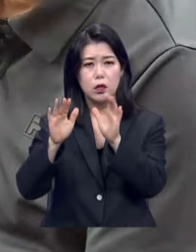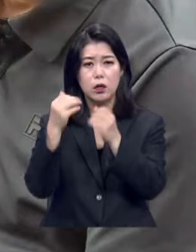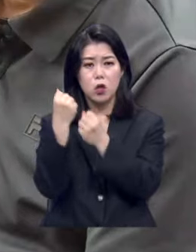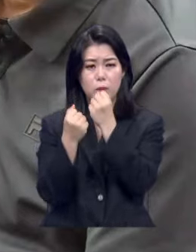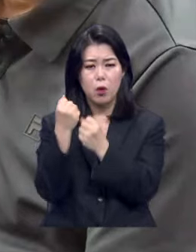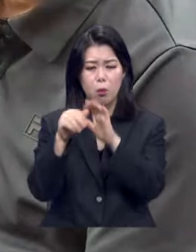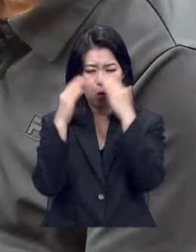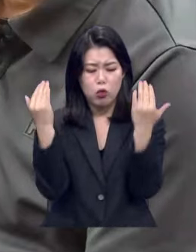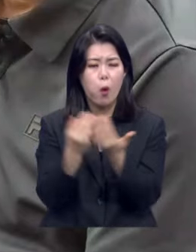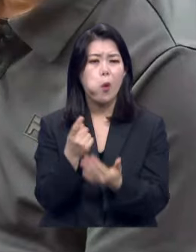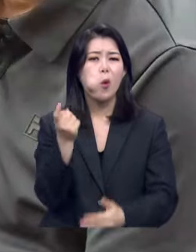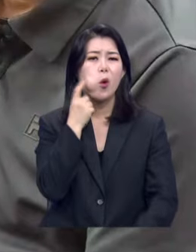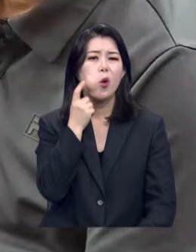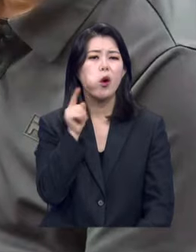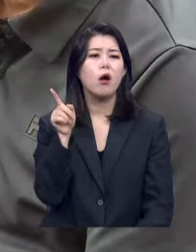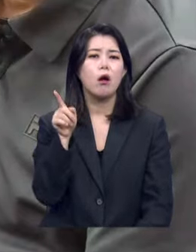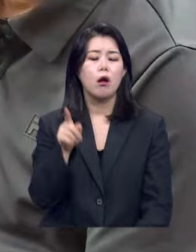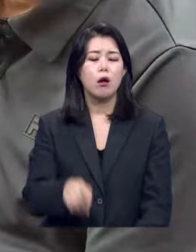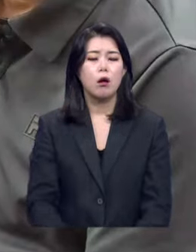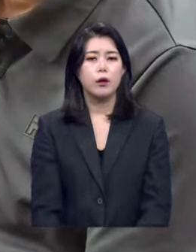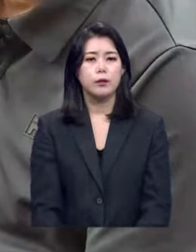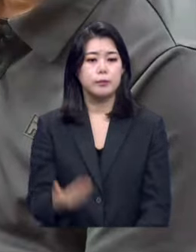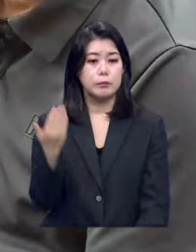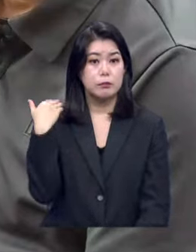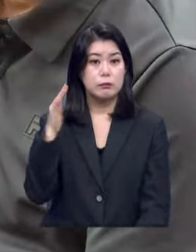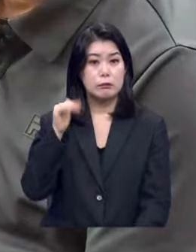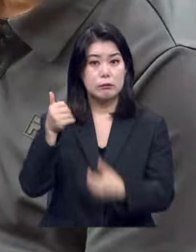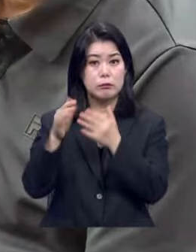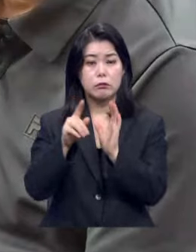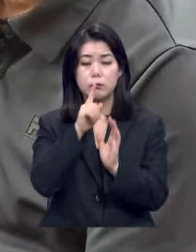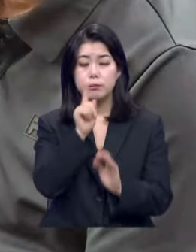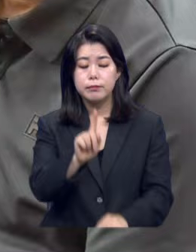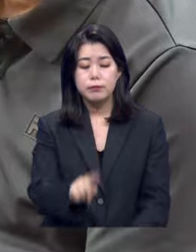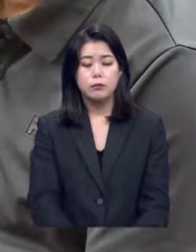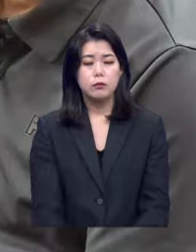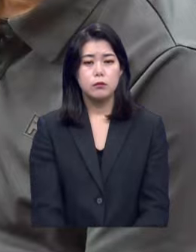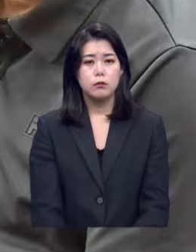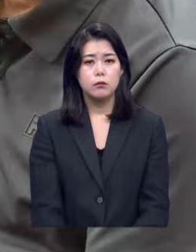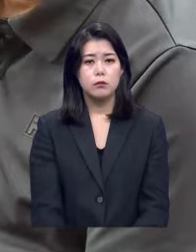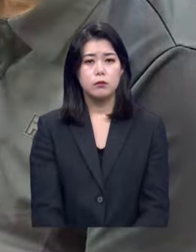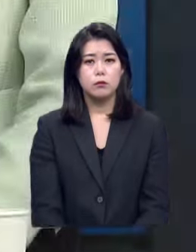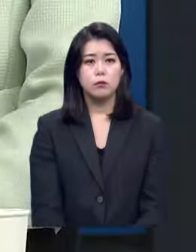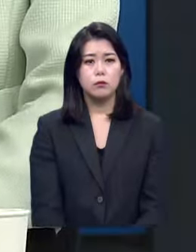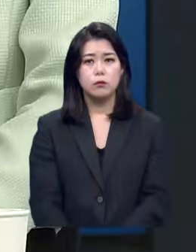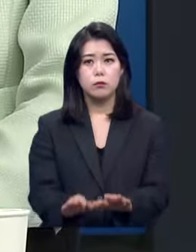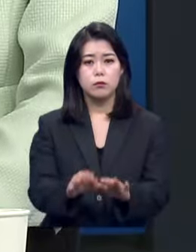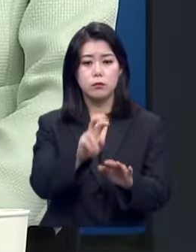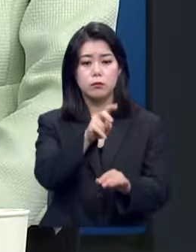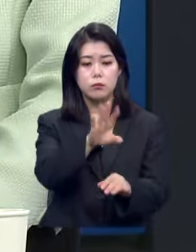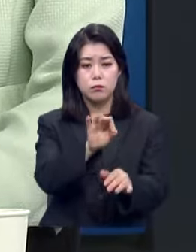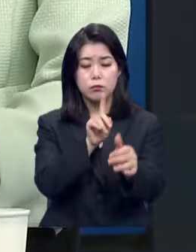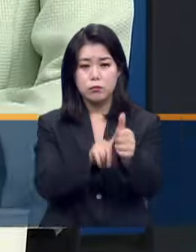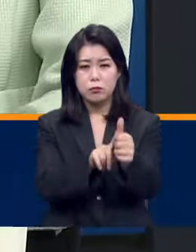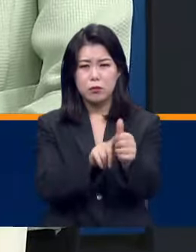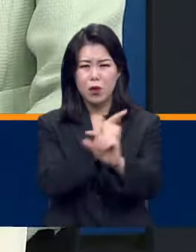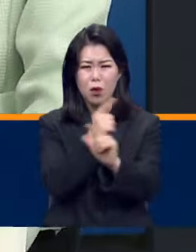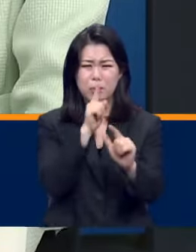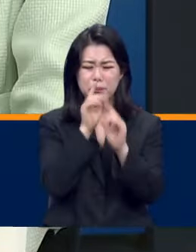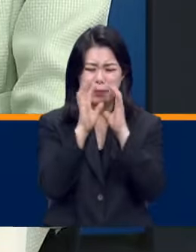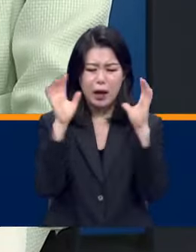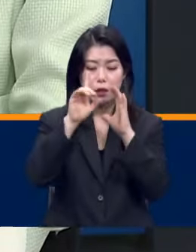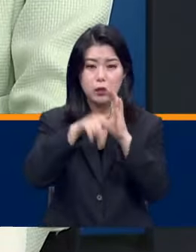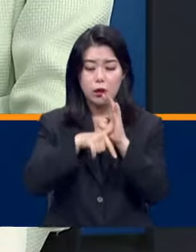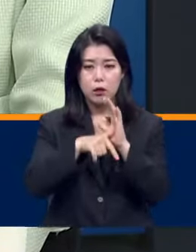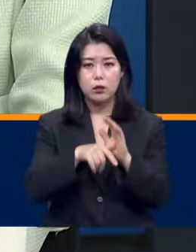거짓말이었다는게 낱낱이 드러난 겁니다 그동안 대통령 실에서 뭐라고 해명했 아시겠지만 명태 씨와 관련된 논란들 계속 나왔을